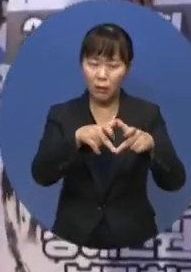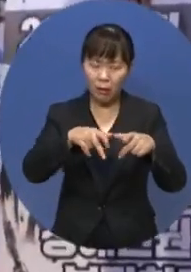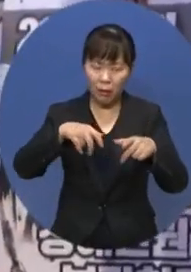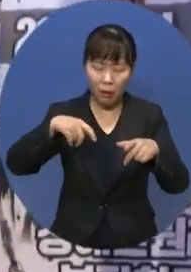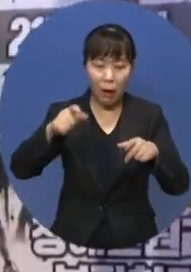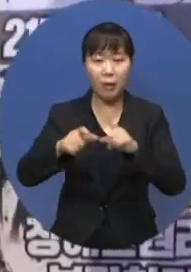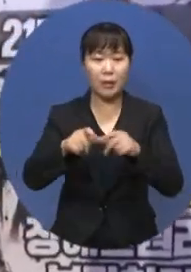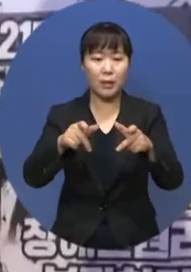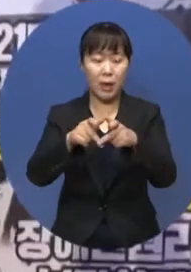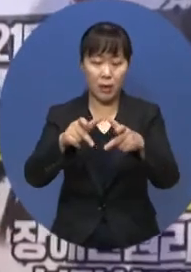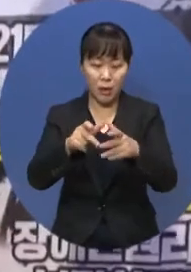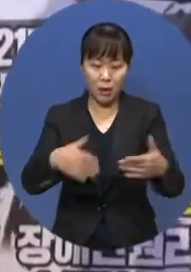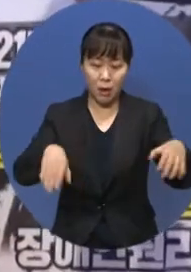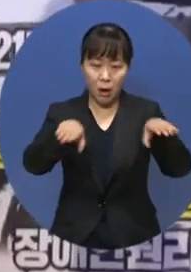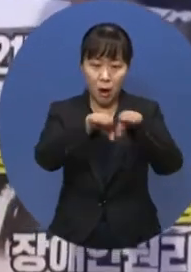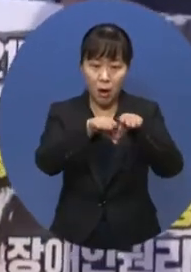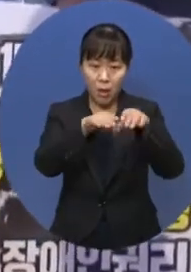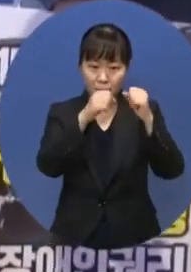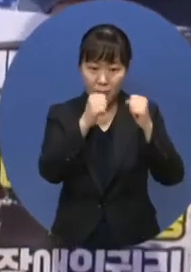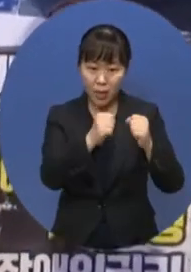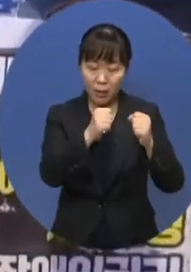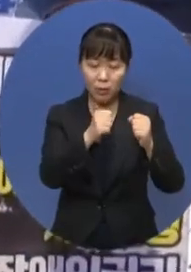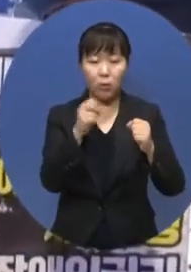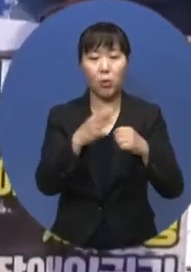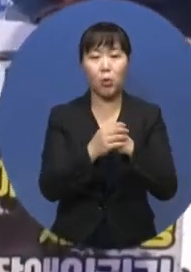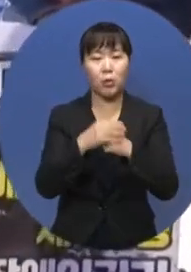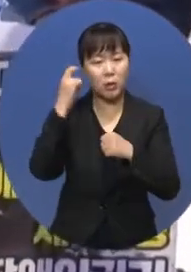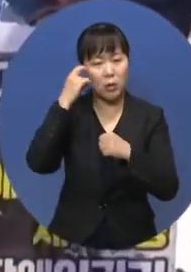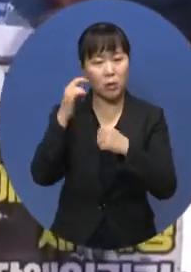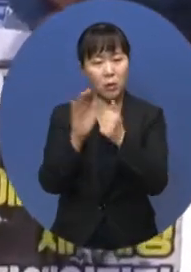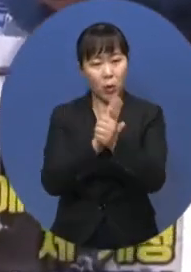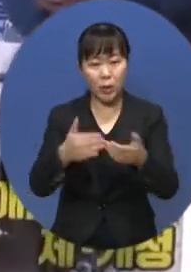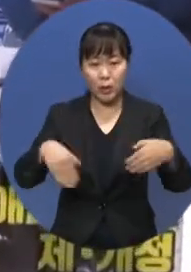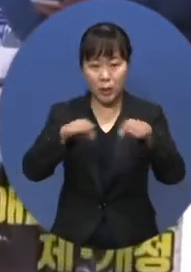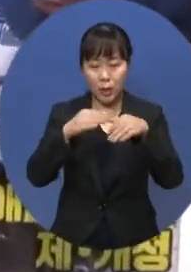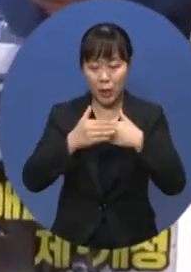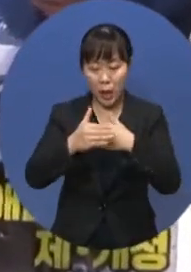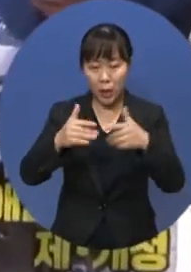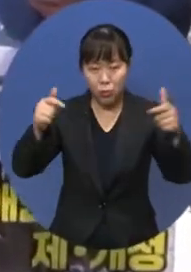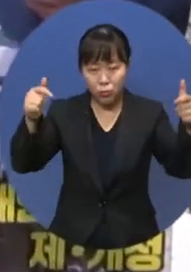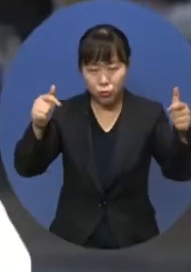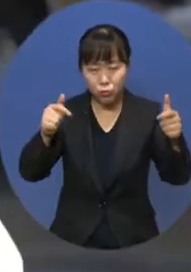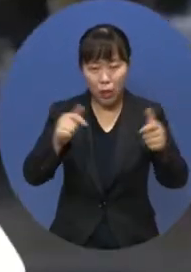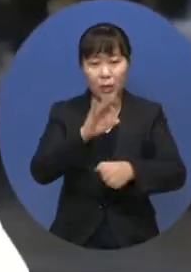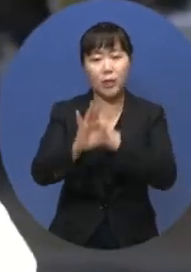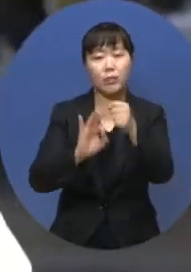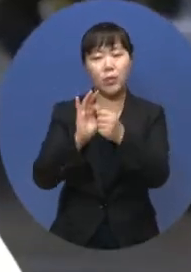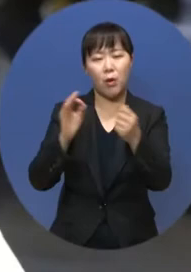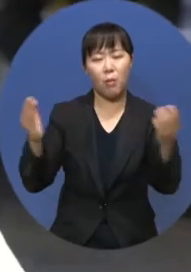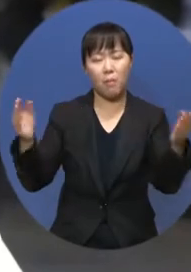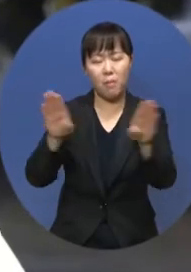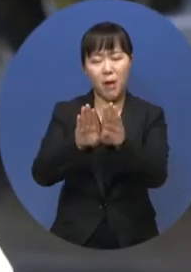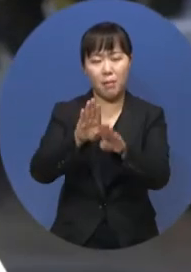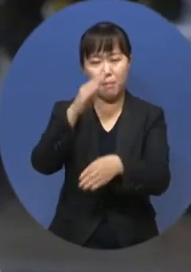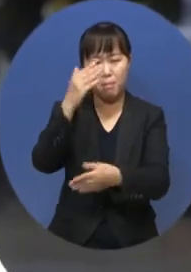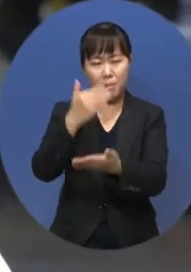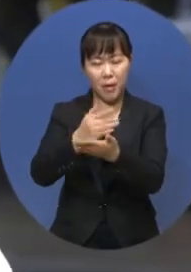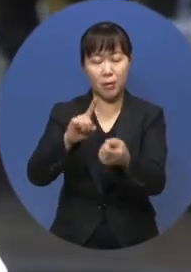강력하게 장애인 거주시설과 정신요양시설 단계적 축소와 10년 폐쇄 등을